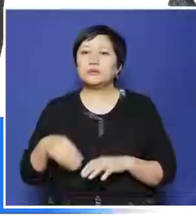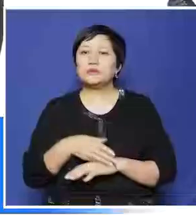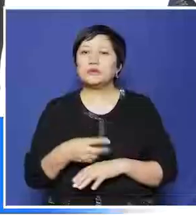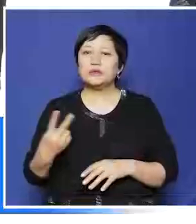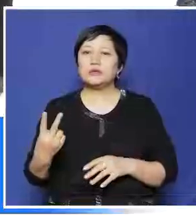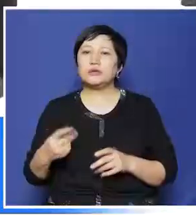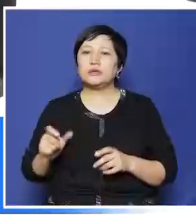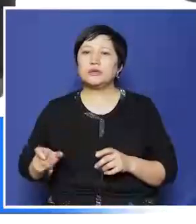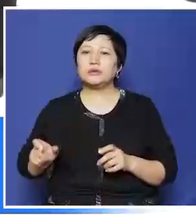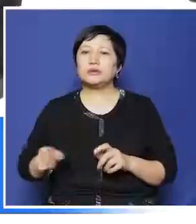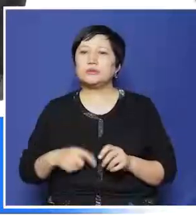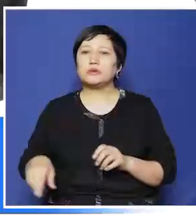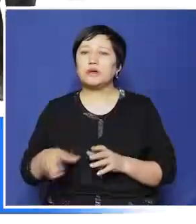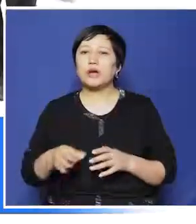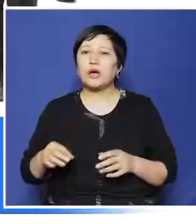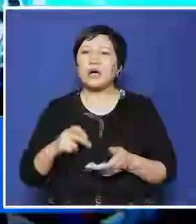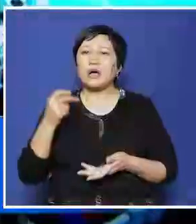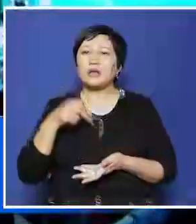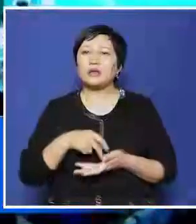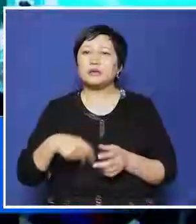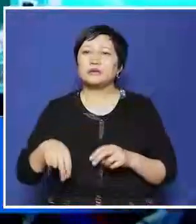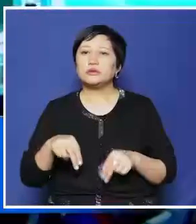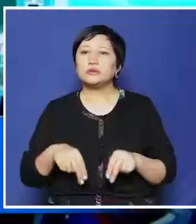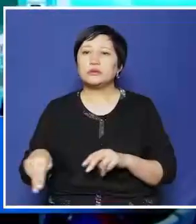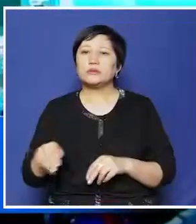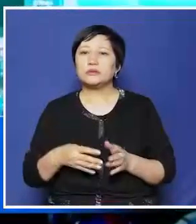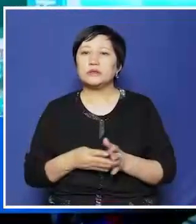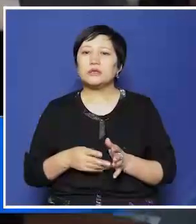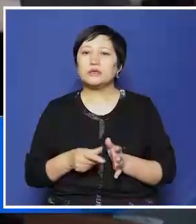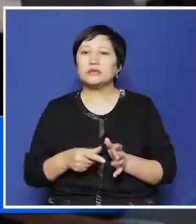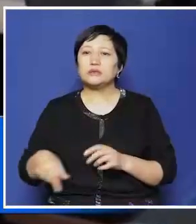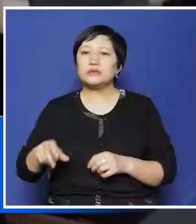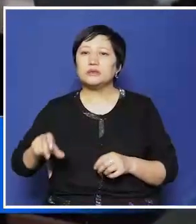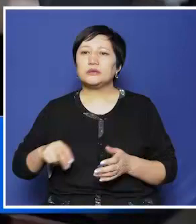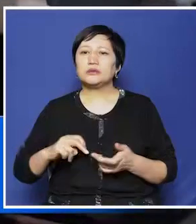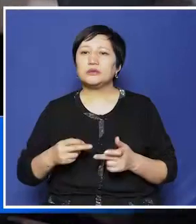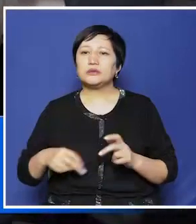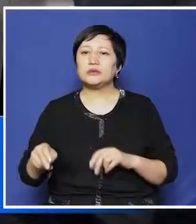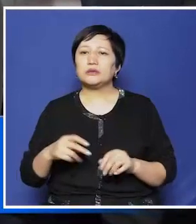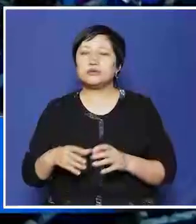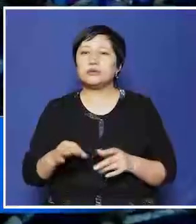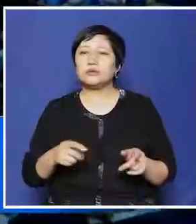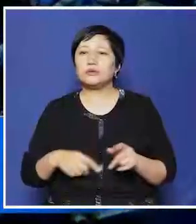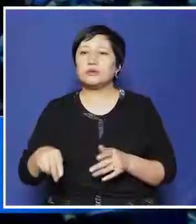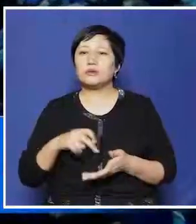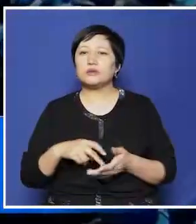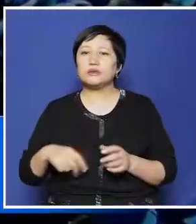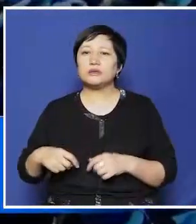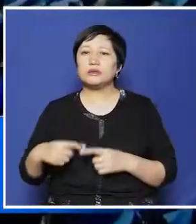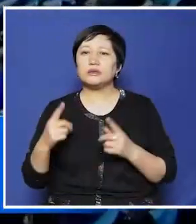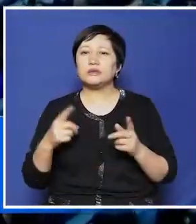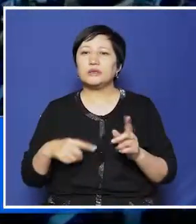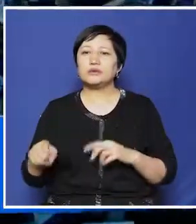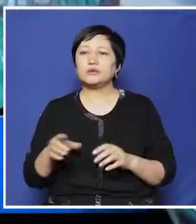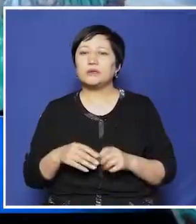баруға 2 азамат үмітті болса, қалалық мәслихаттың депутаты болуға 48 кандидат тіркелген. Ал рухани орталықтан ел